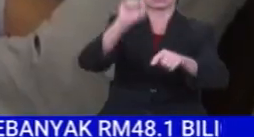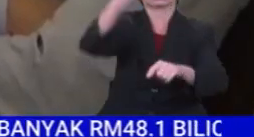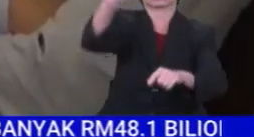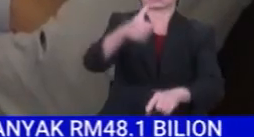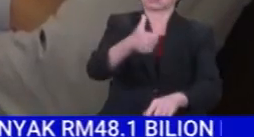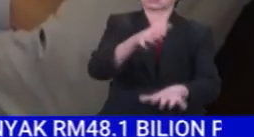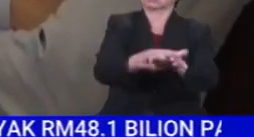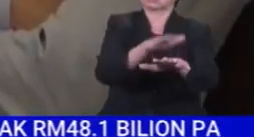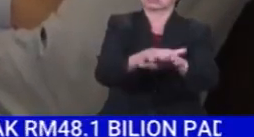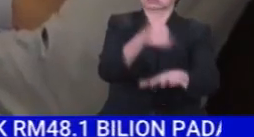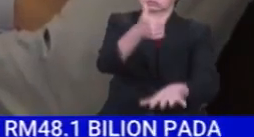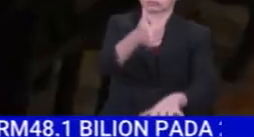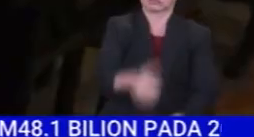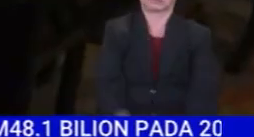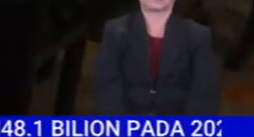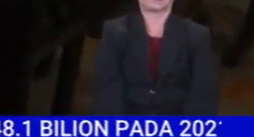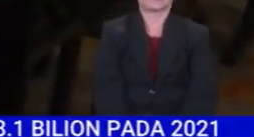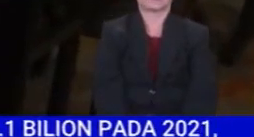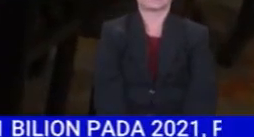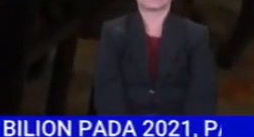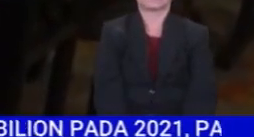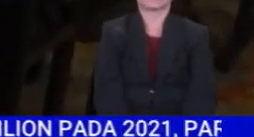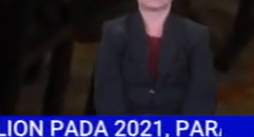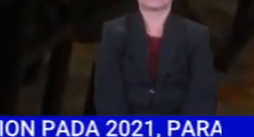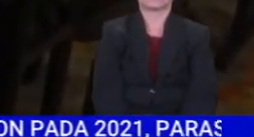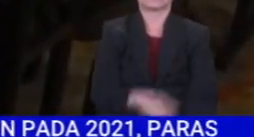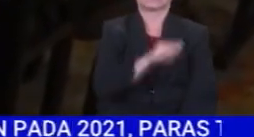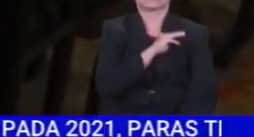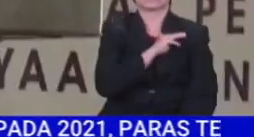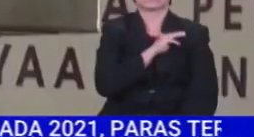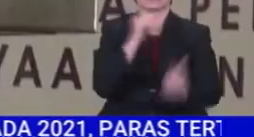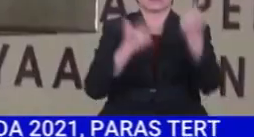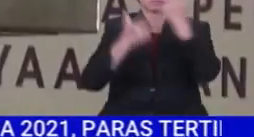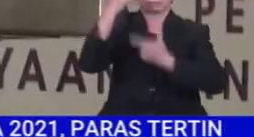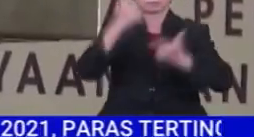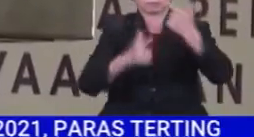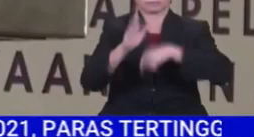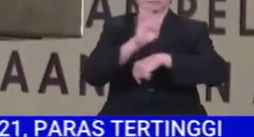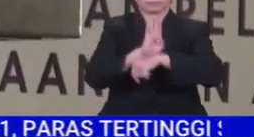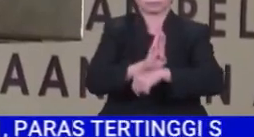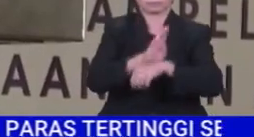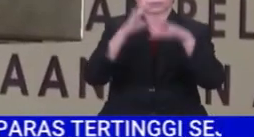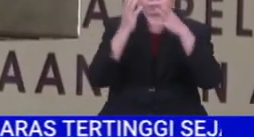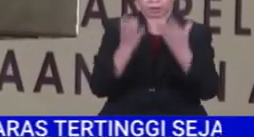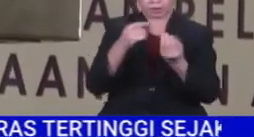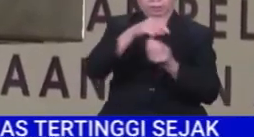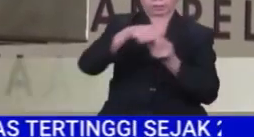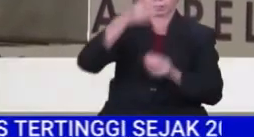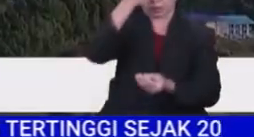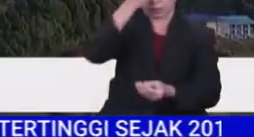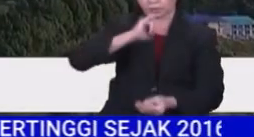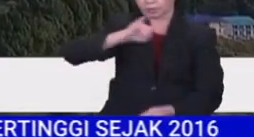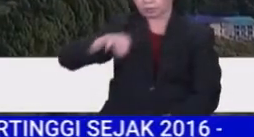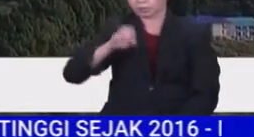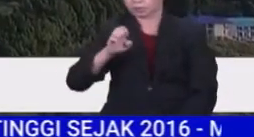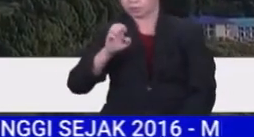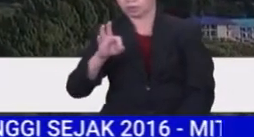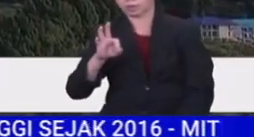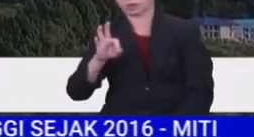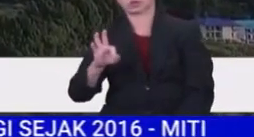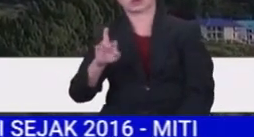Hai menurut menteri pelancongan kebudayaan dan alam sekitar ada tuh jafri Arifin